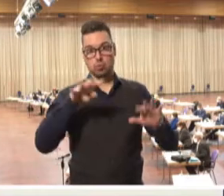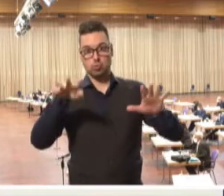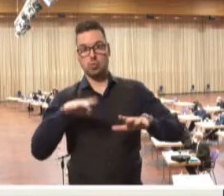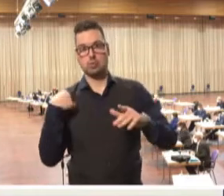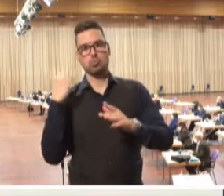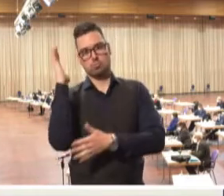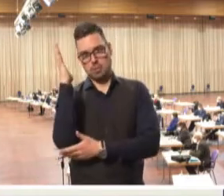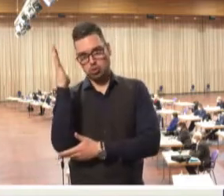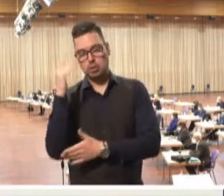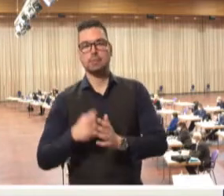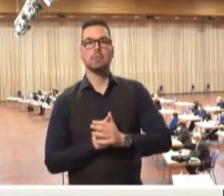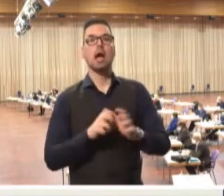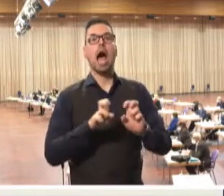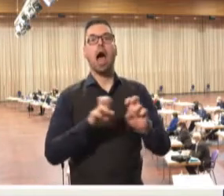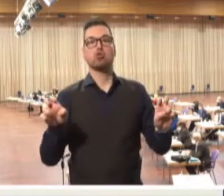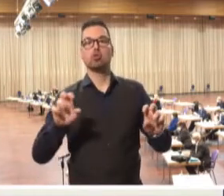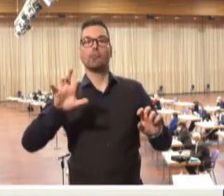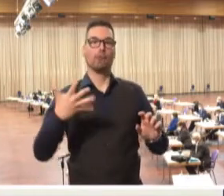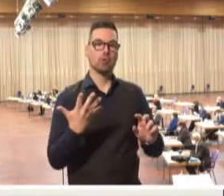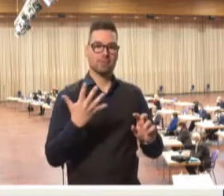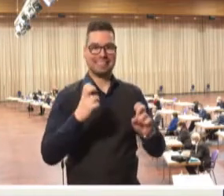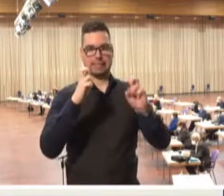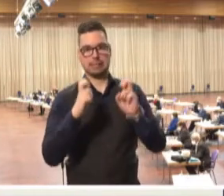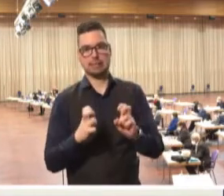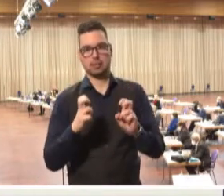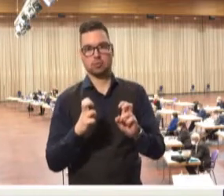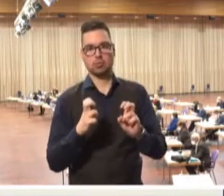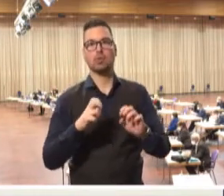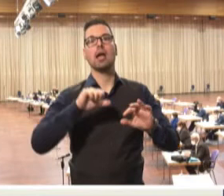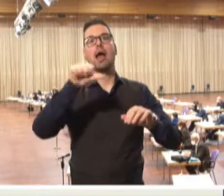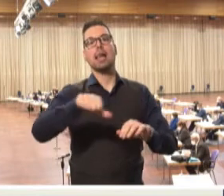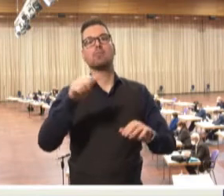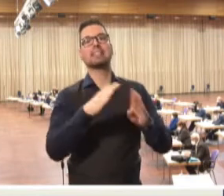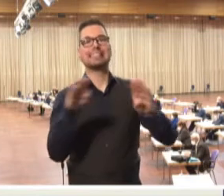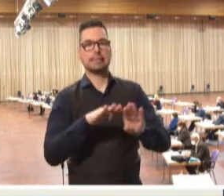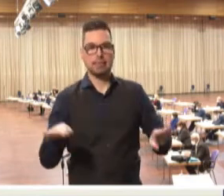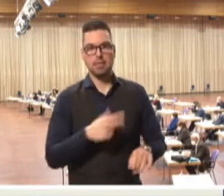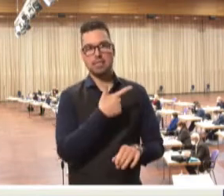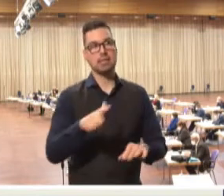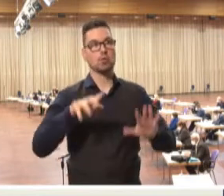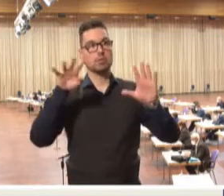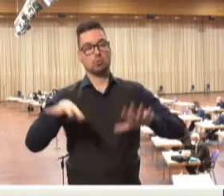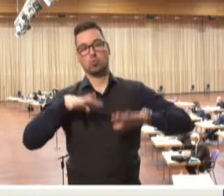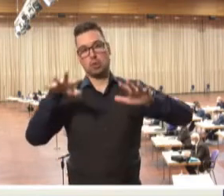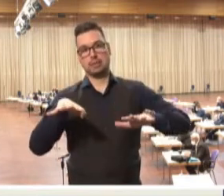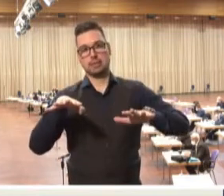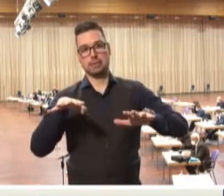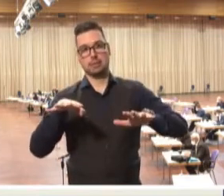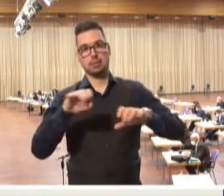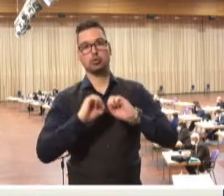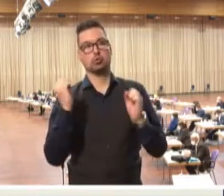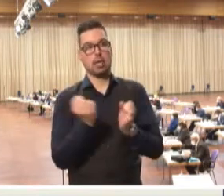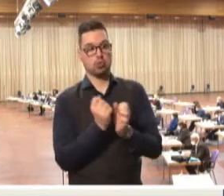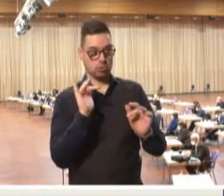darüber berichtet, hat der Ausschuss in seiner fünften Sitzung vom 11. Dezember 2019 den Status der